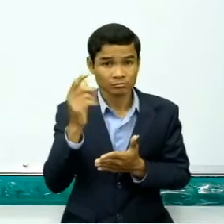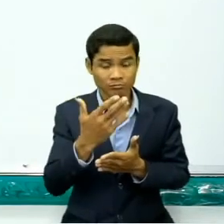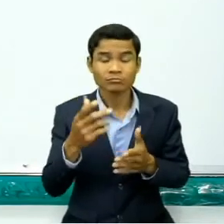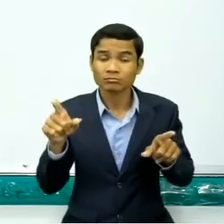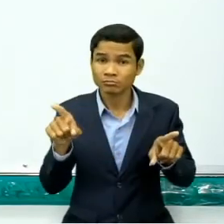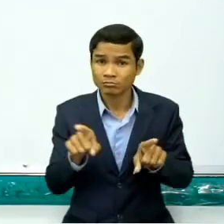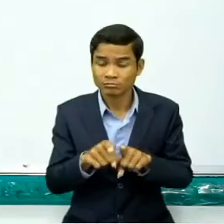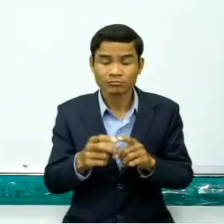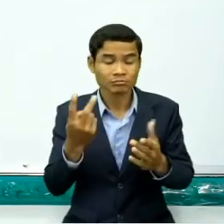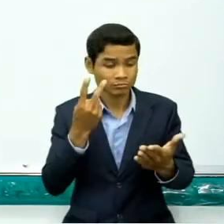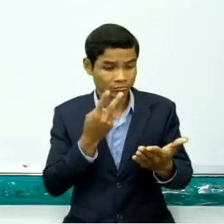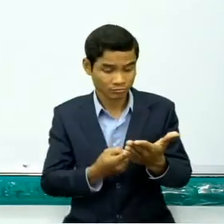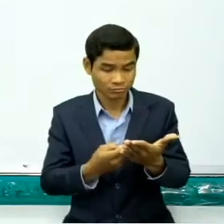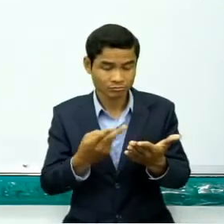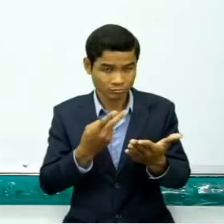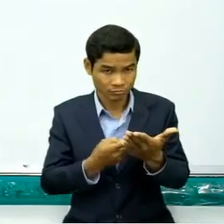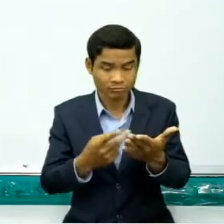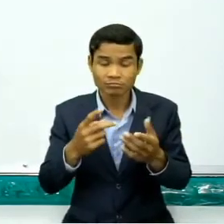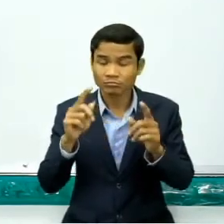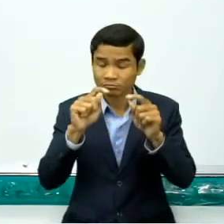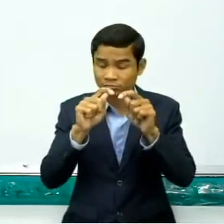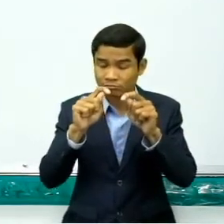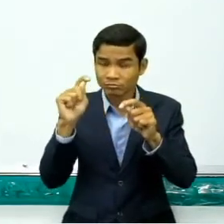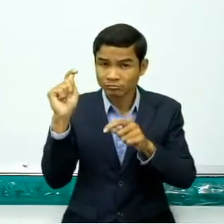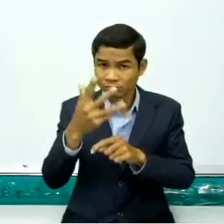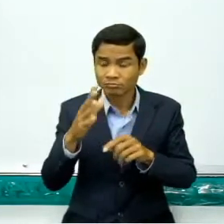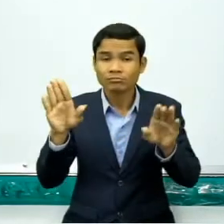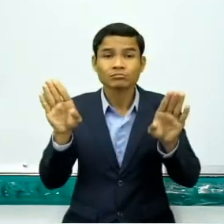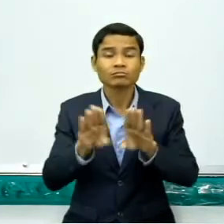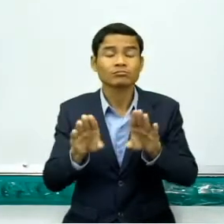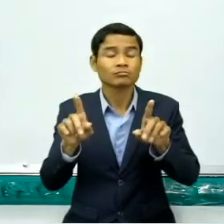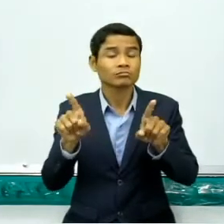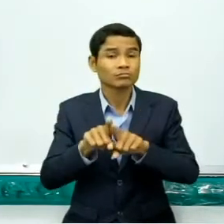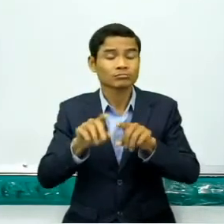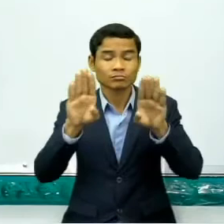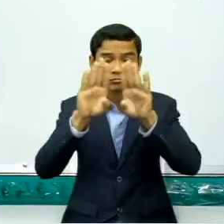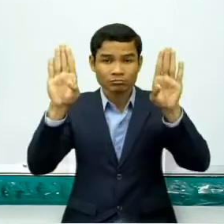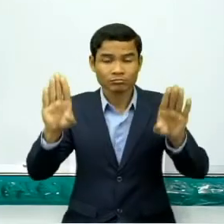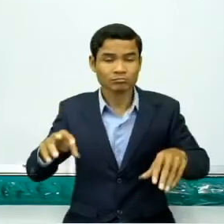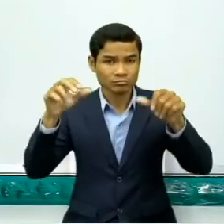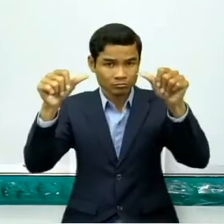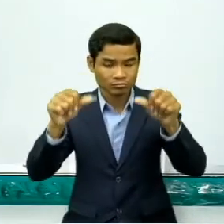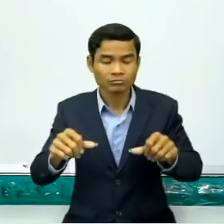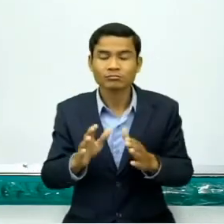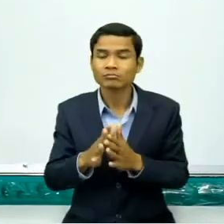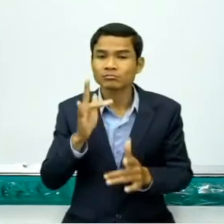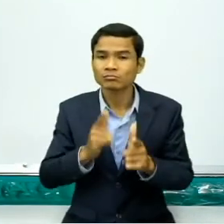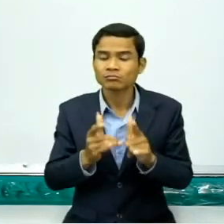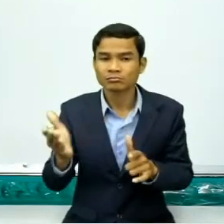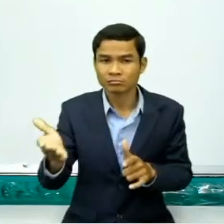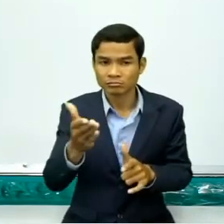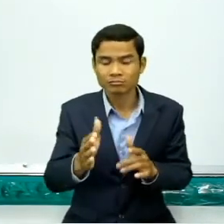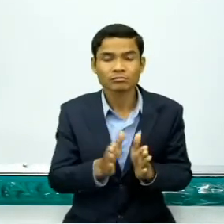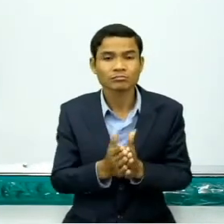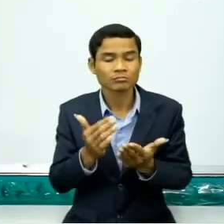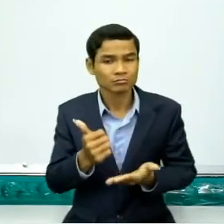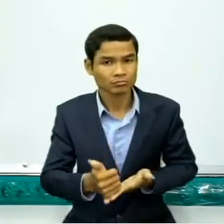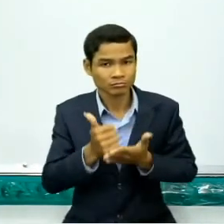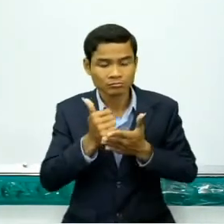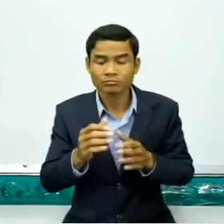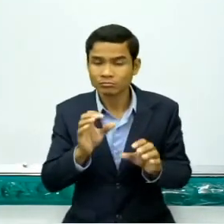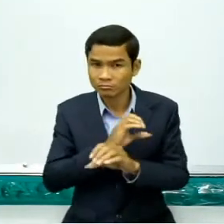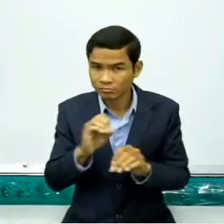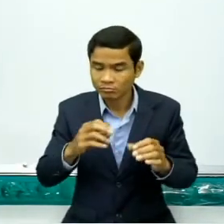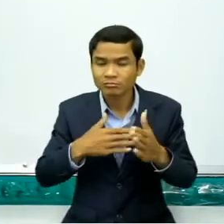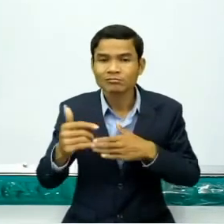nóng chà nè cửu bằng hàn đi đài chà con bạc sụp hơi con lá chùm này ai con đâu mình miên sụp hơi chùm núi con mơ rụp